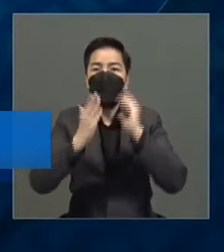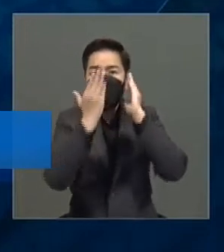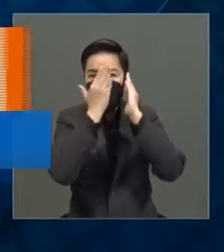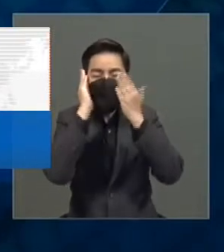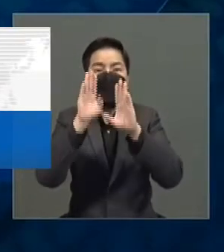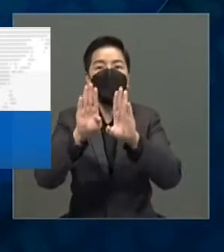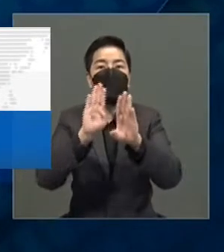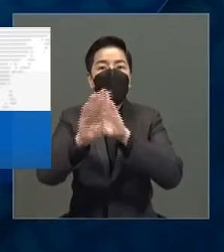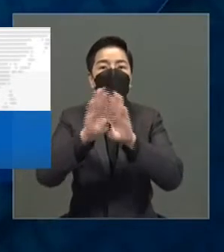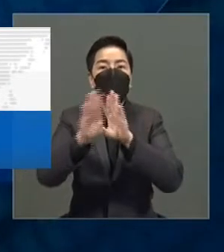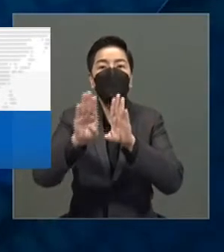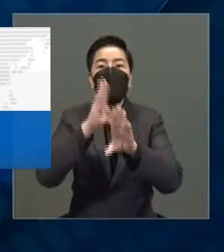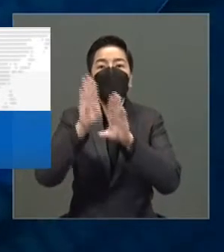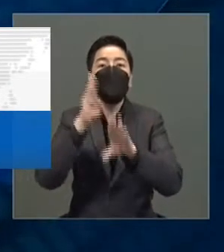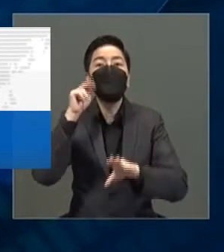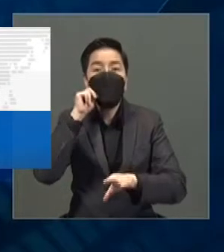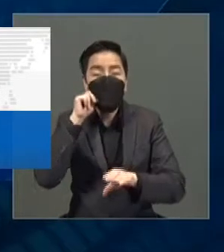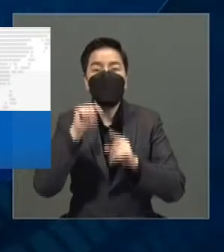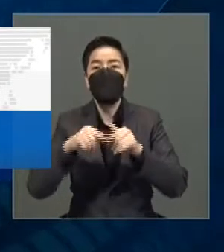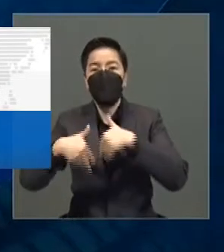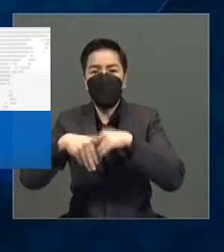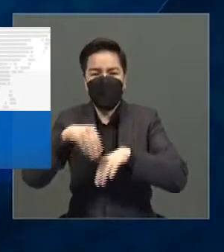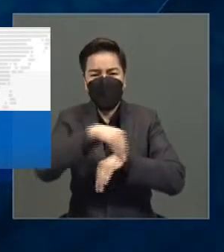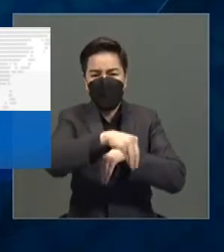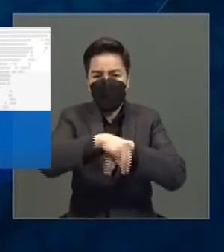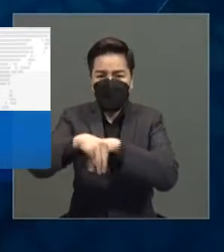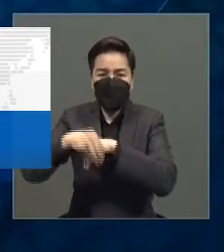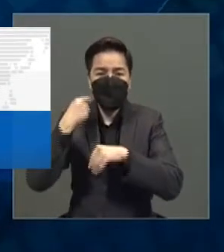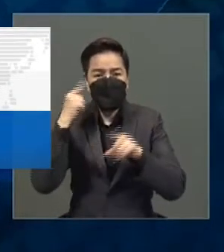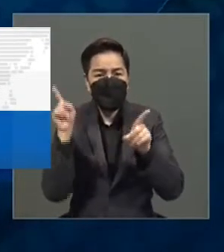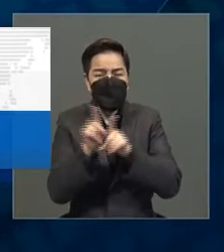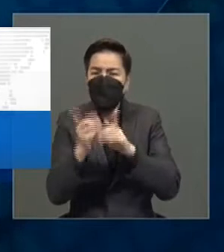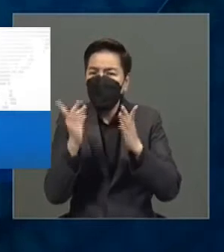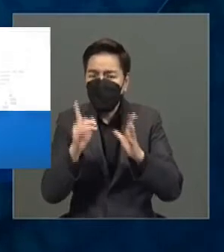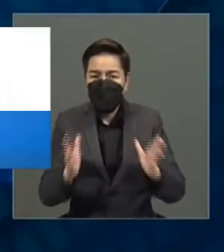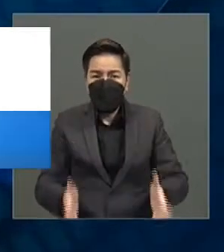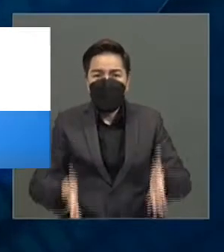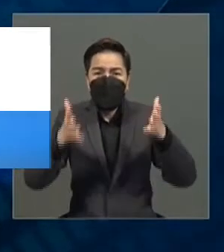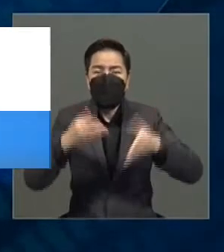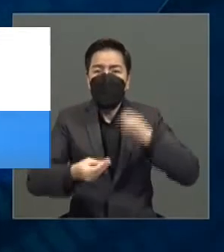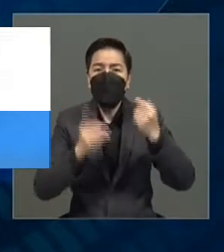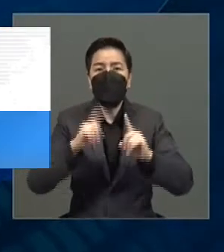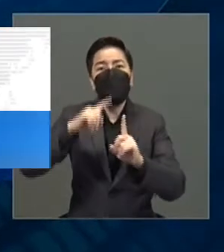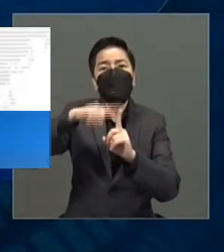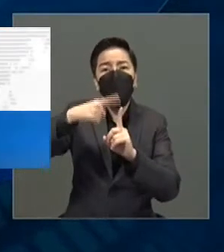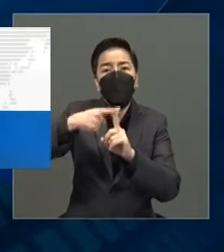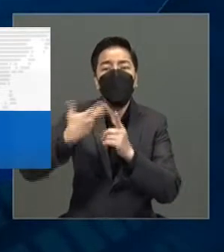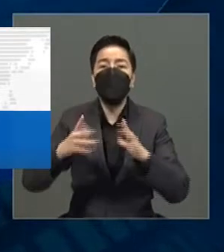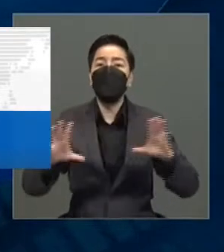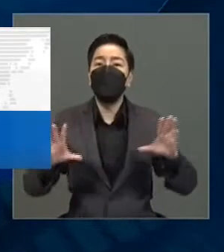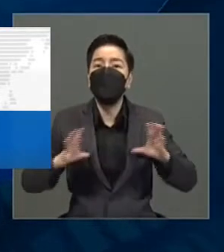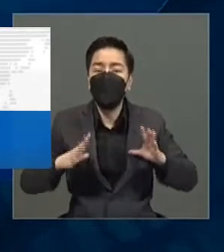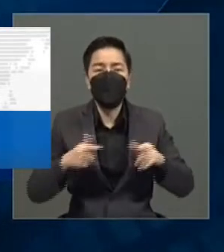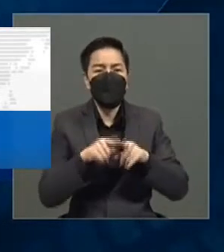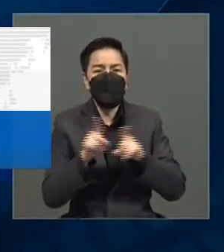ประตูน้ำและรวมทั้งชุมชนตรงนั้นก็จะมีลักษณะเป็นอาคารพาณิชย์ห้องให้เช่าหอพัก